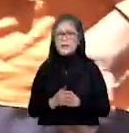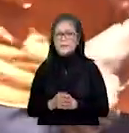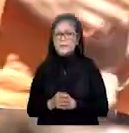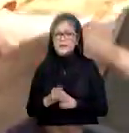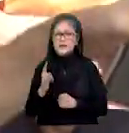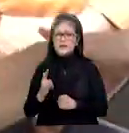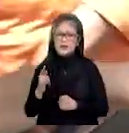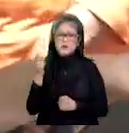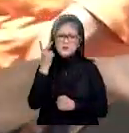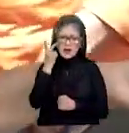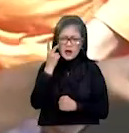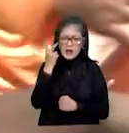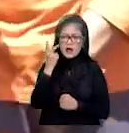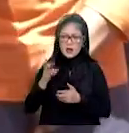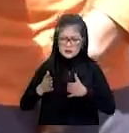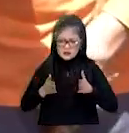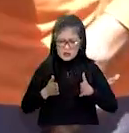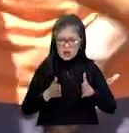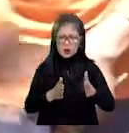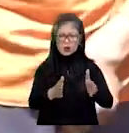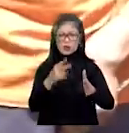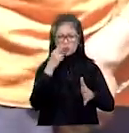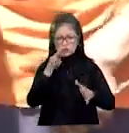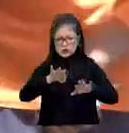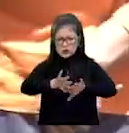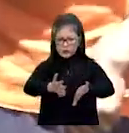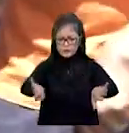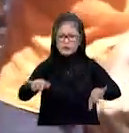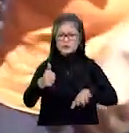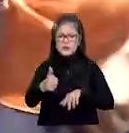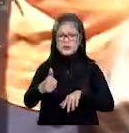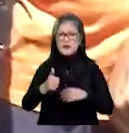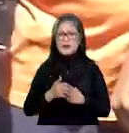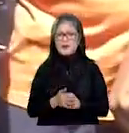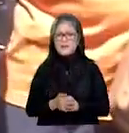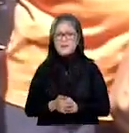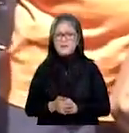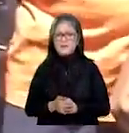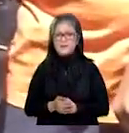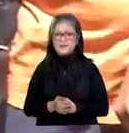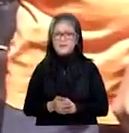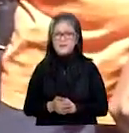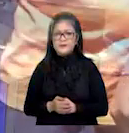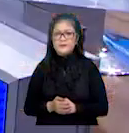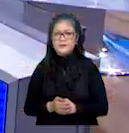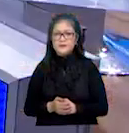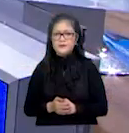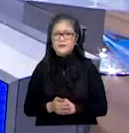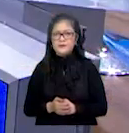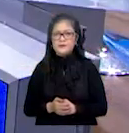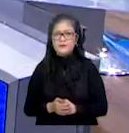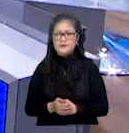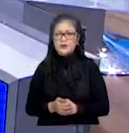menjaga jalur ataupun juga arus lalu lintas yang ada di depan kantor DPRD Sulawesi Selatan ini tetap lancar, Tommy. Ya, apakah